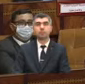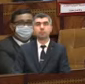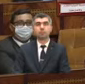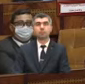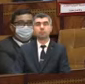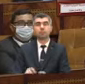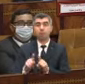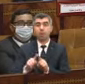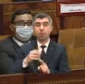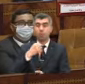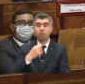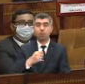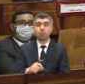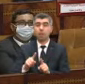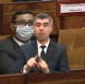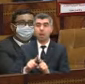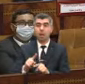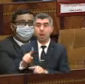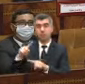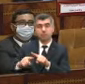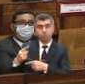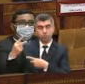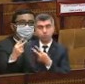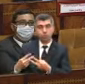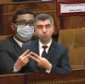أتمنى أن يكون المانع خيرا.